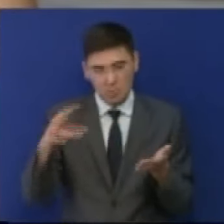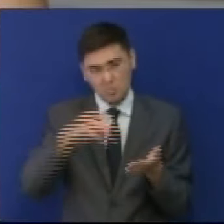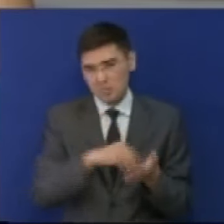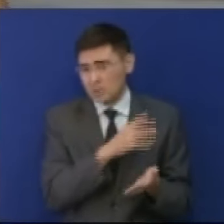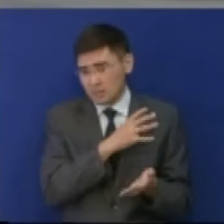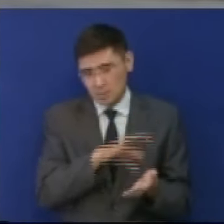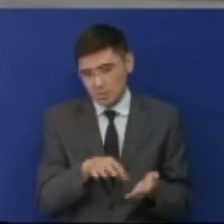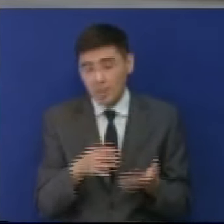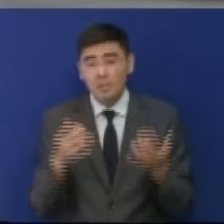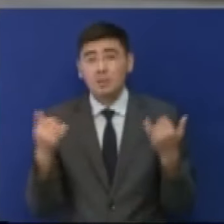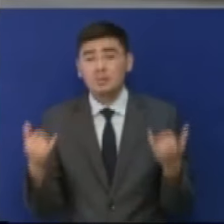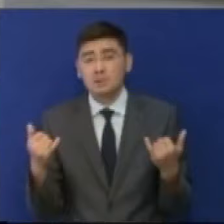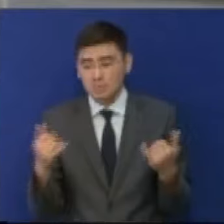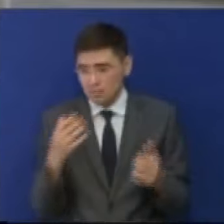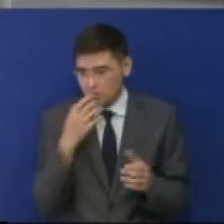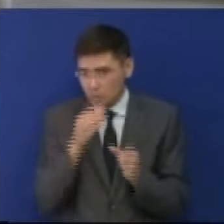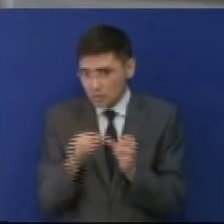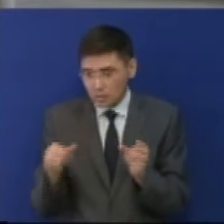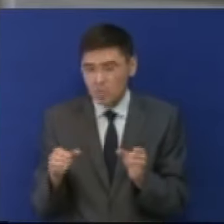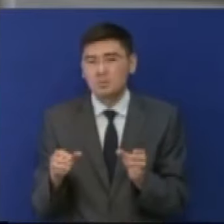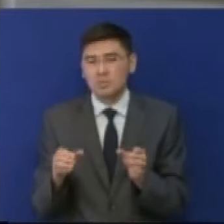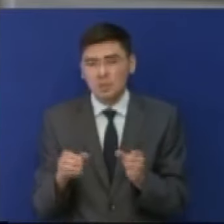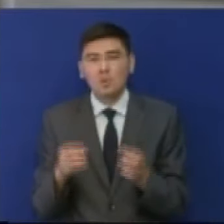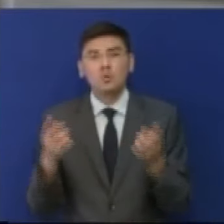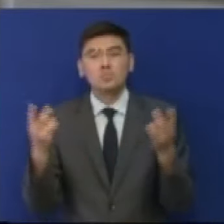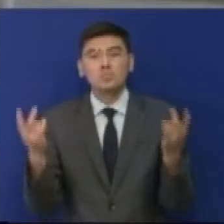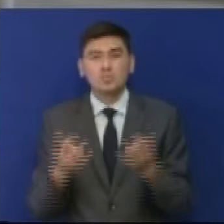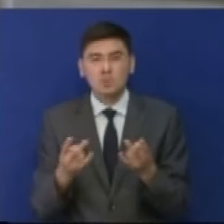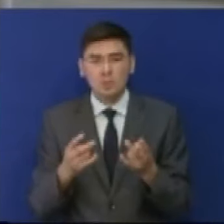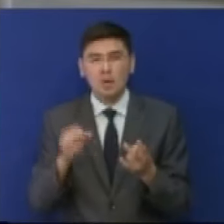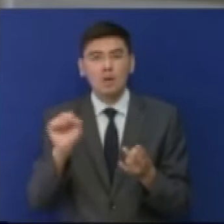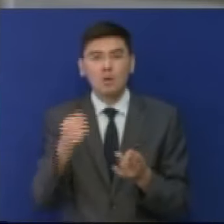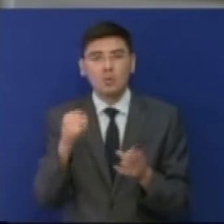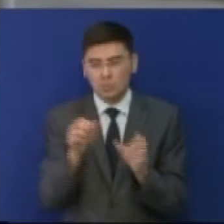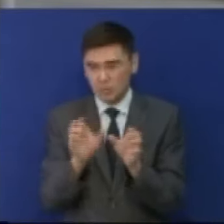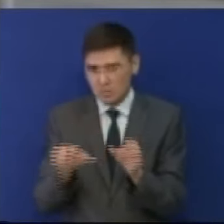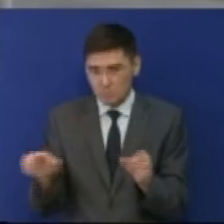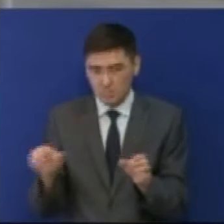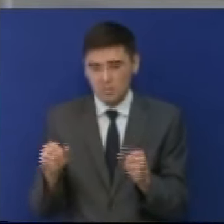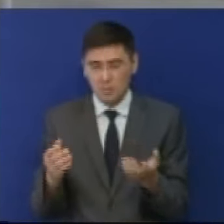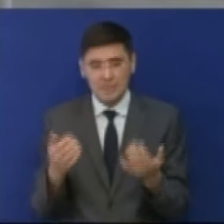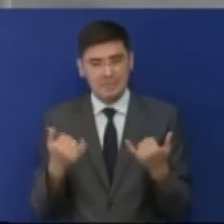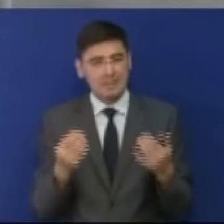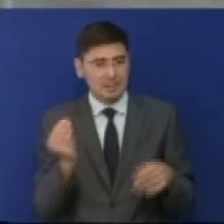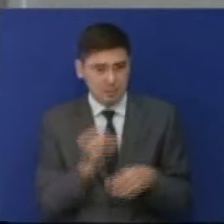согласно современным требованиям к системе отопления, должны быть алюминиевые радиаторы. Для этого мы разрабатываем дополнительную